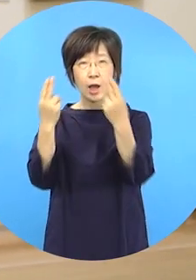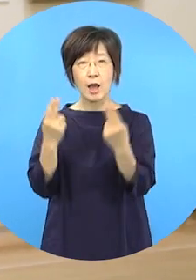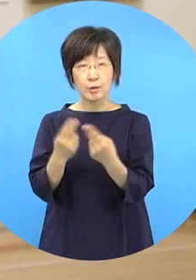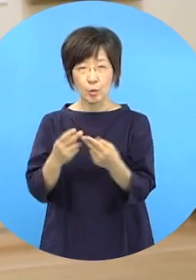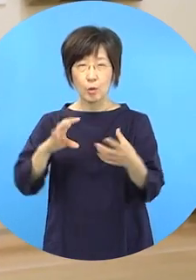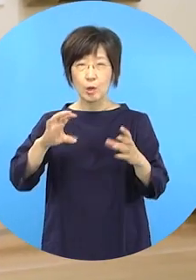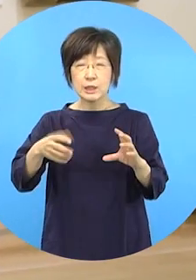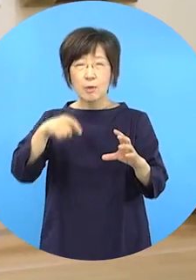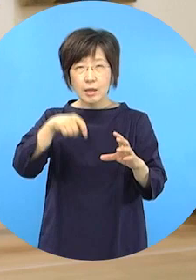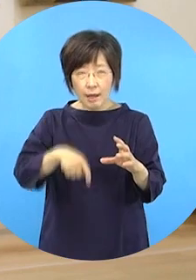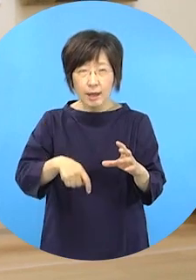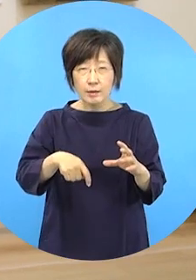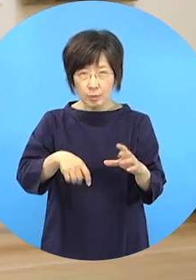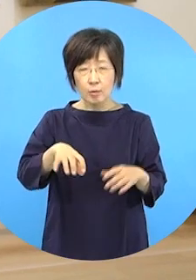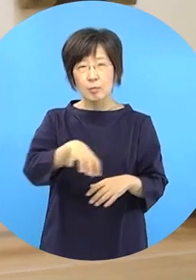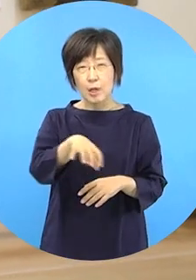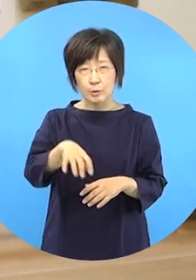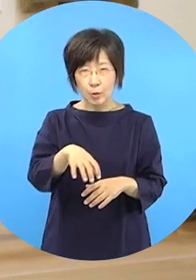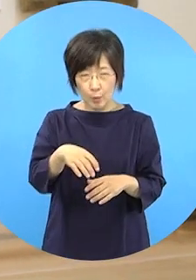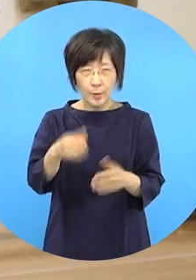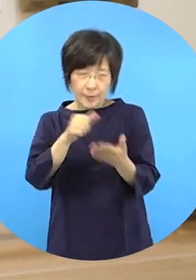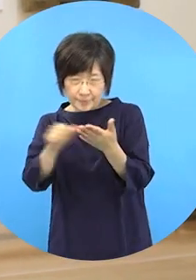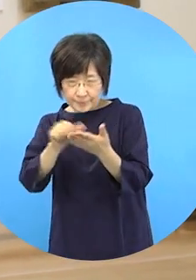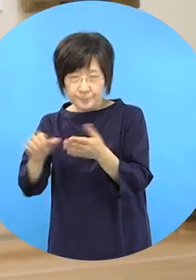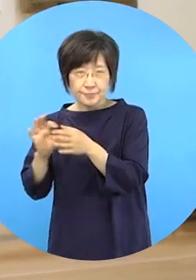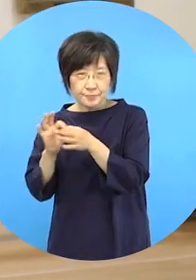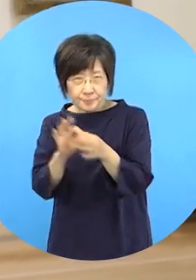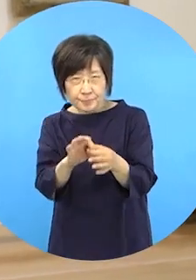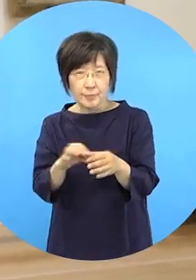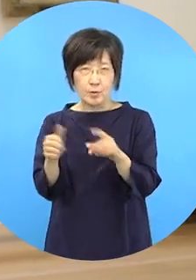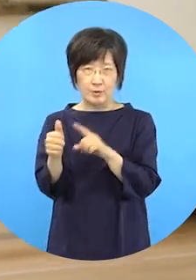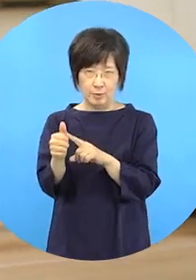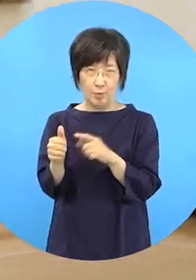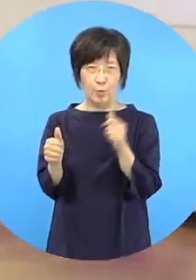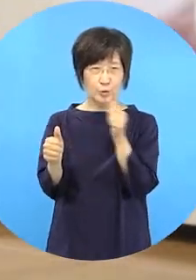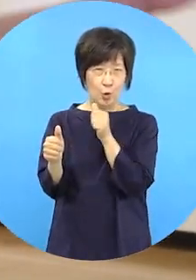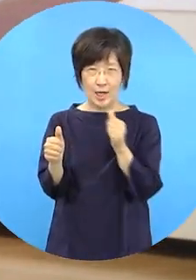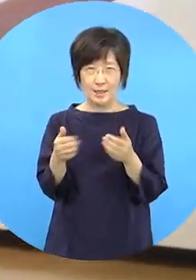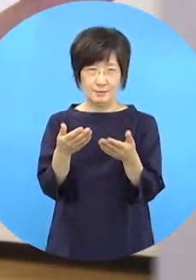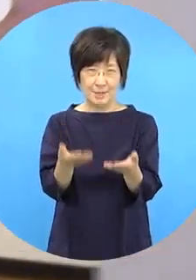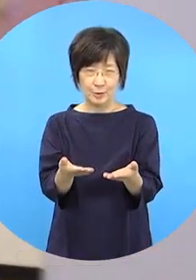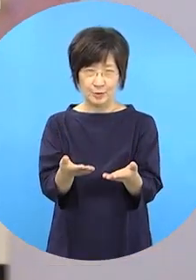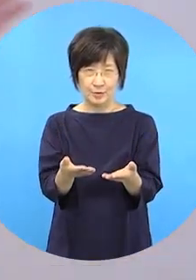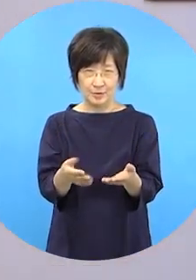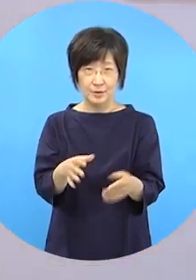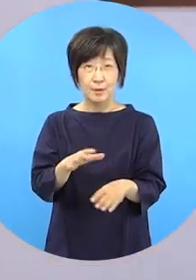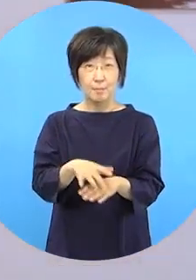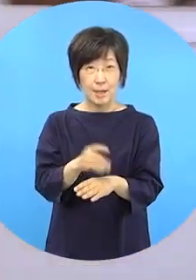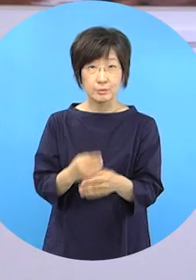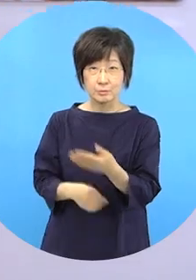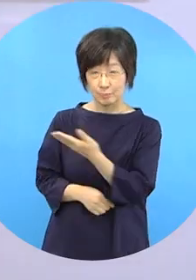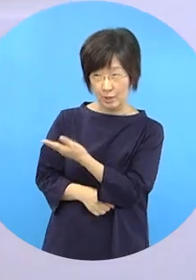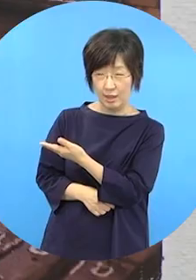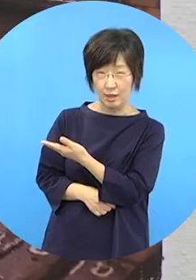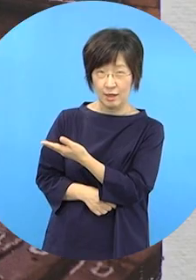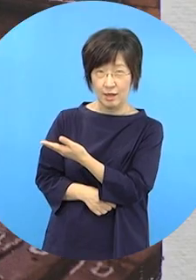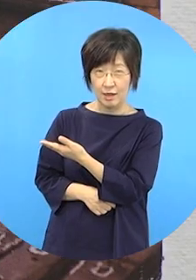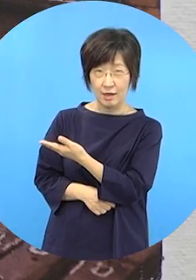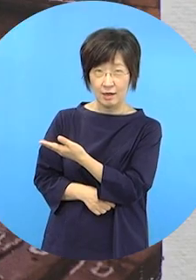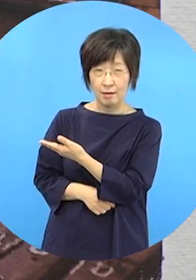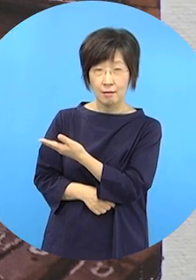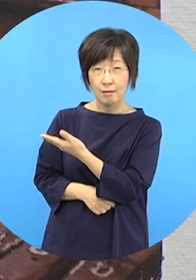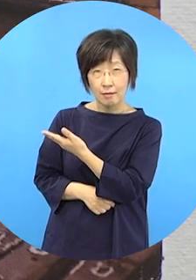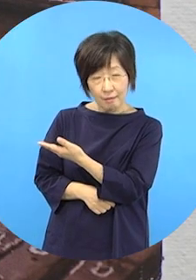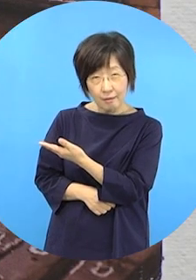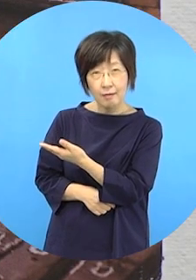風景を描き続けた画家木田金次郎についてご紹介します。まずはこちらの写真をご覧ください。こち